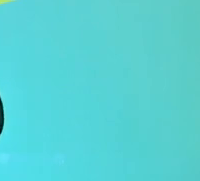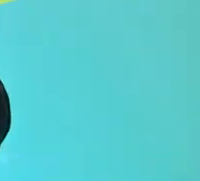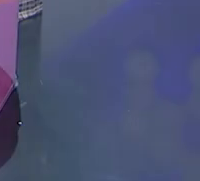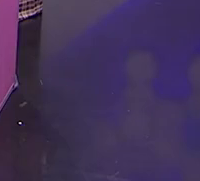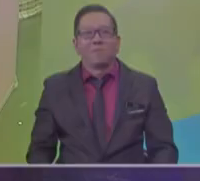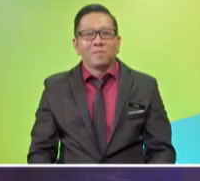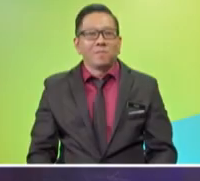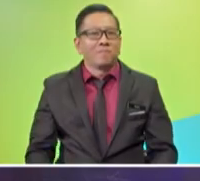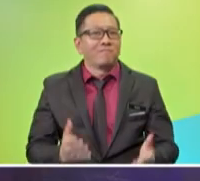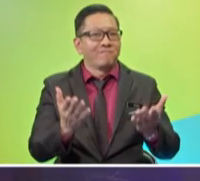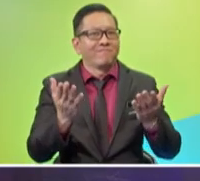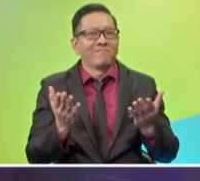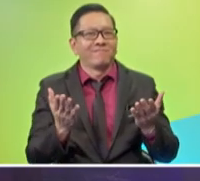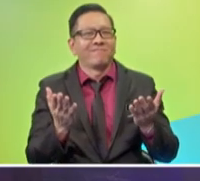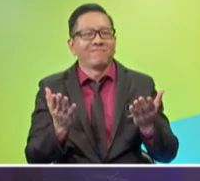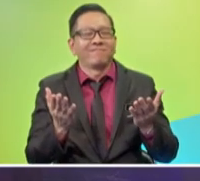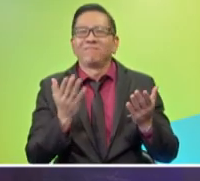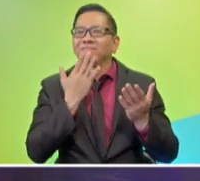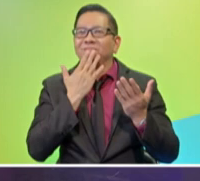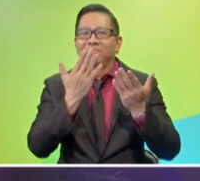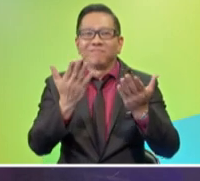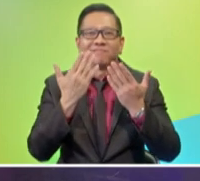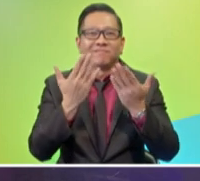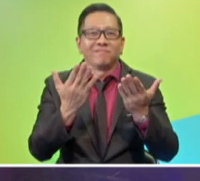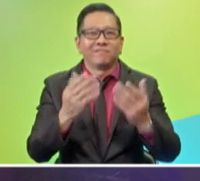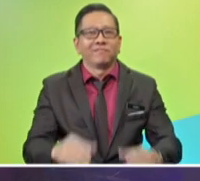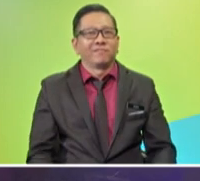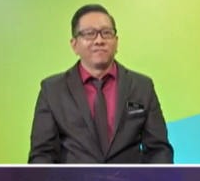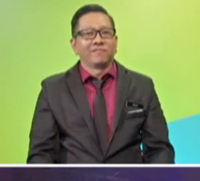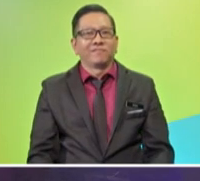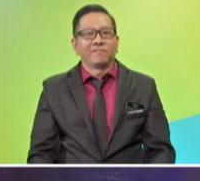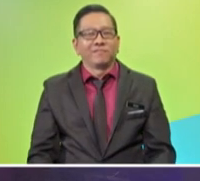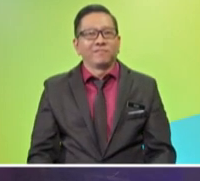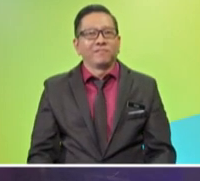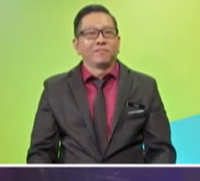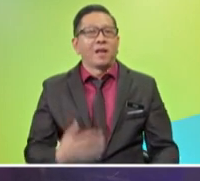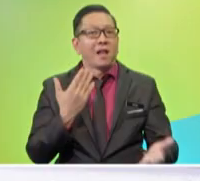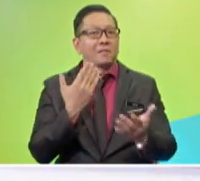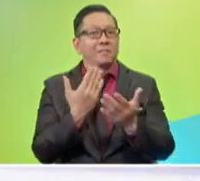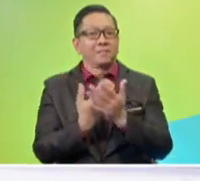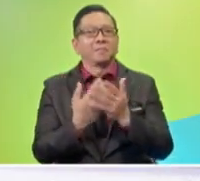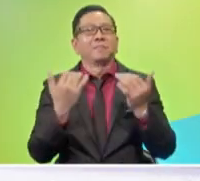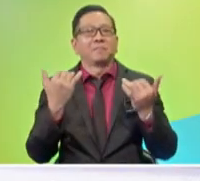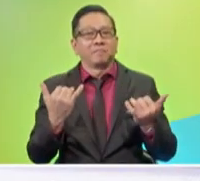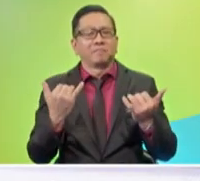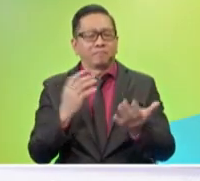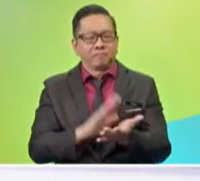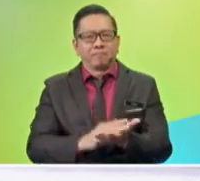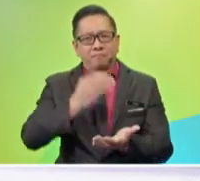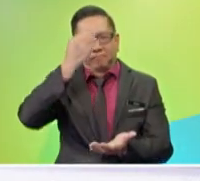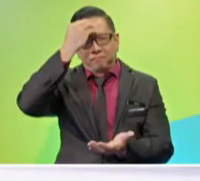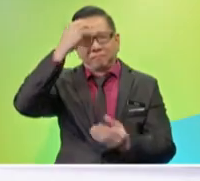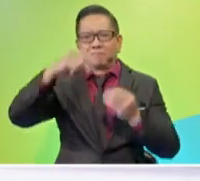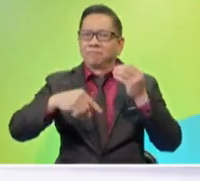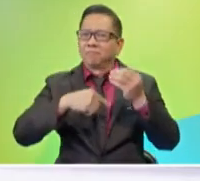Johor. Terima kasih Cikgu Koh kerana bersama dengan kami pada hari ini. Baiklah Cikgu Zuriana, hari ini kita nak belajar tentang